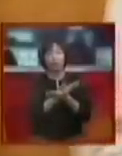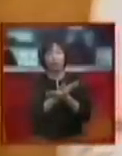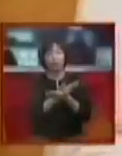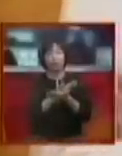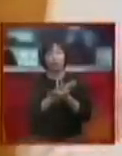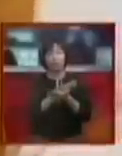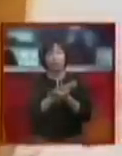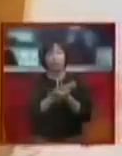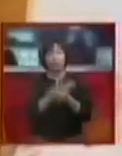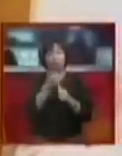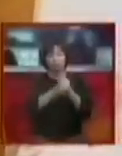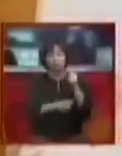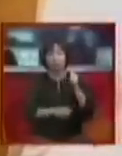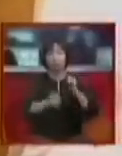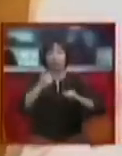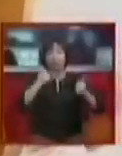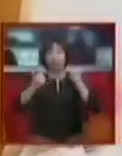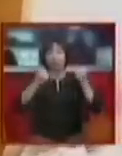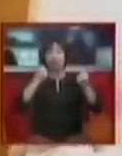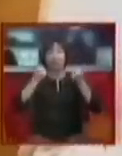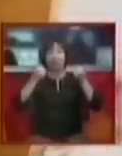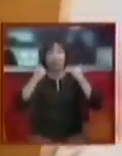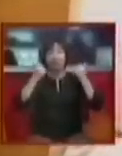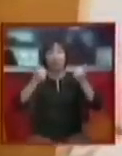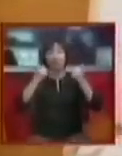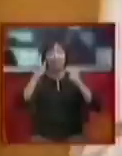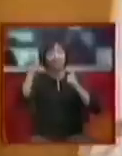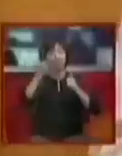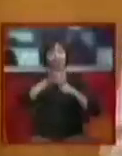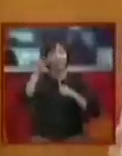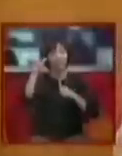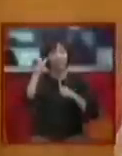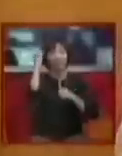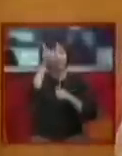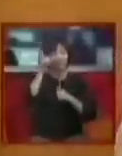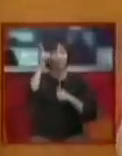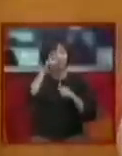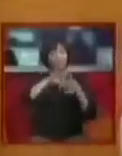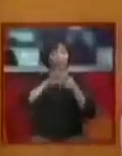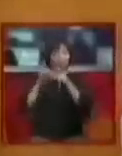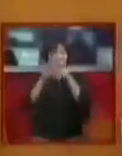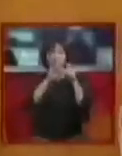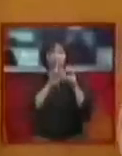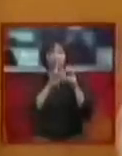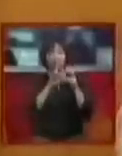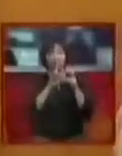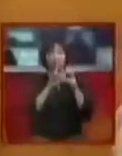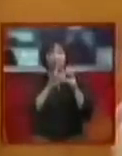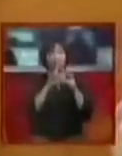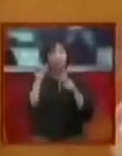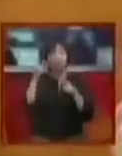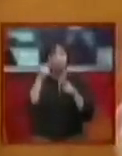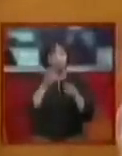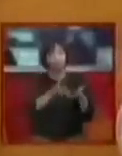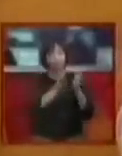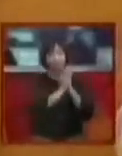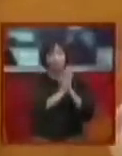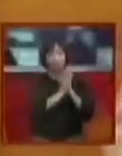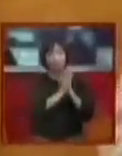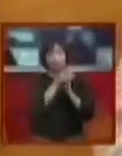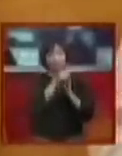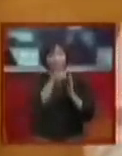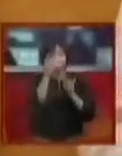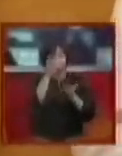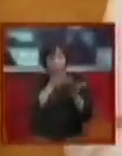sa bawat atletang Pilipinong bitbit ang watawad sa anumang panig ng mundo, sa bawat kawaniin ng pamahalaan na tapat